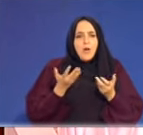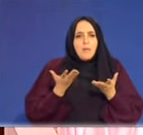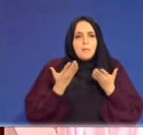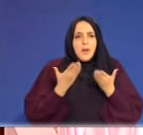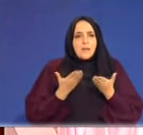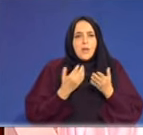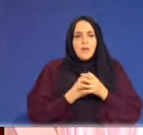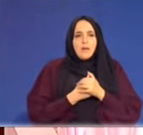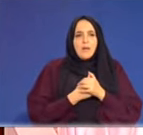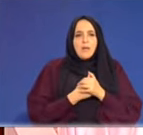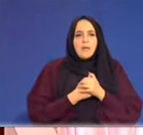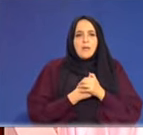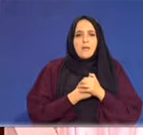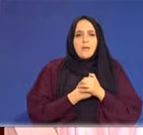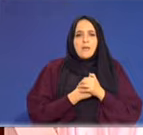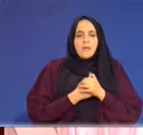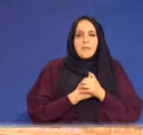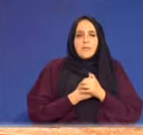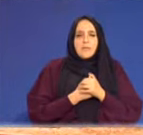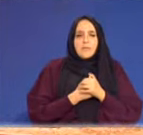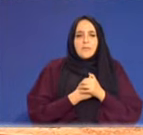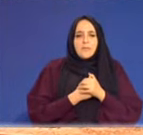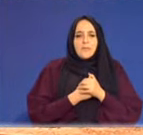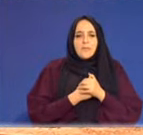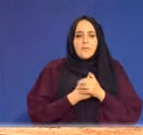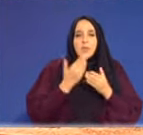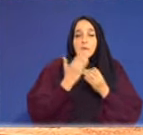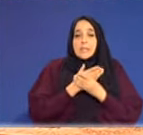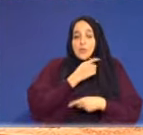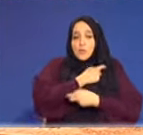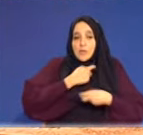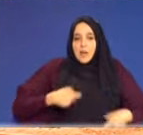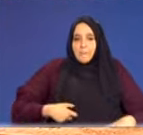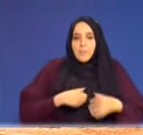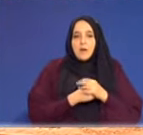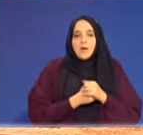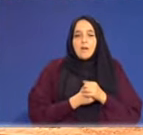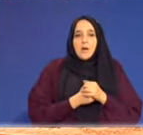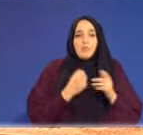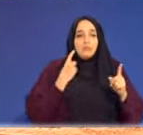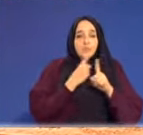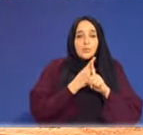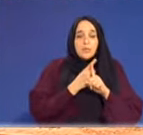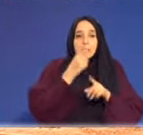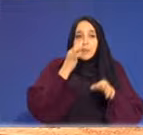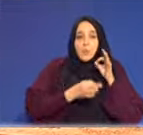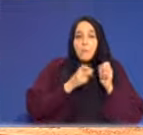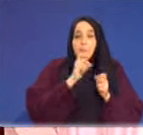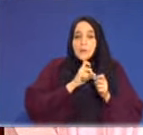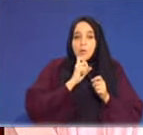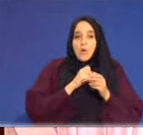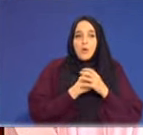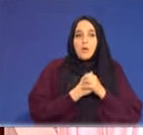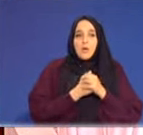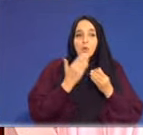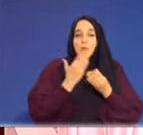رايح يبص صافي دار وداسي عند الجدرمية، وكي يروحوا يقولوا لهم الدار الشرع مازال ما جاش،